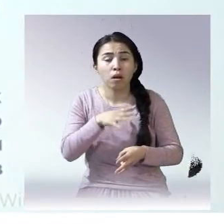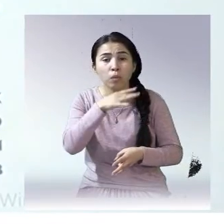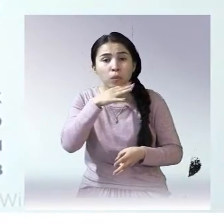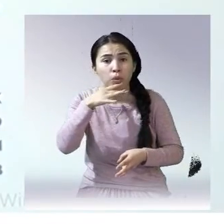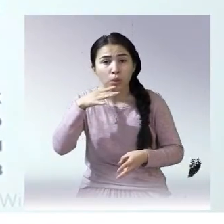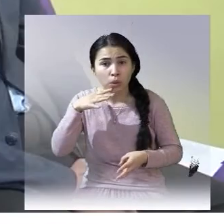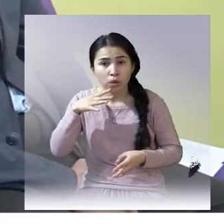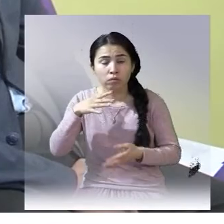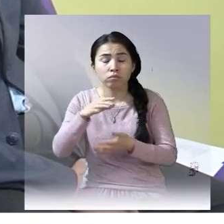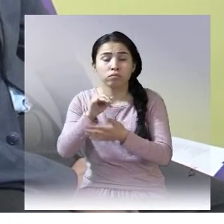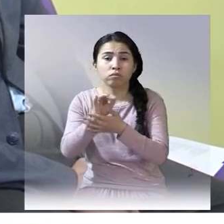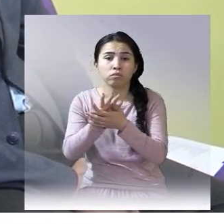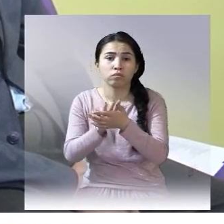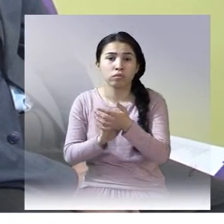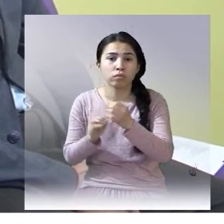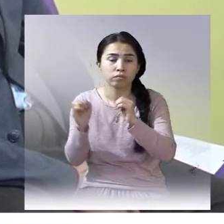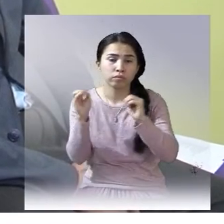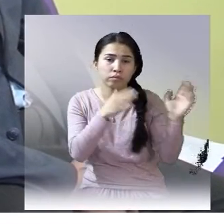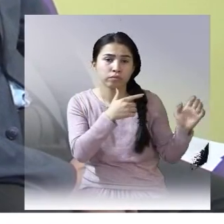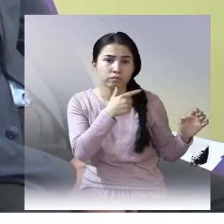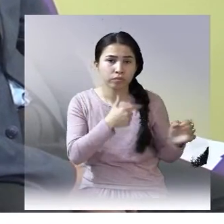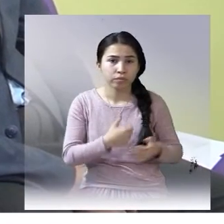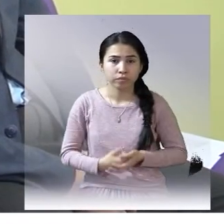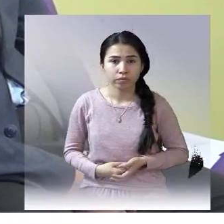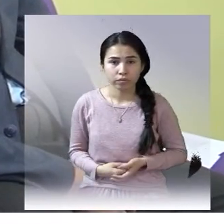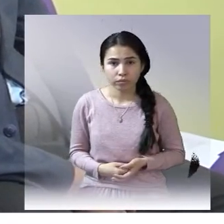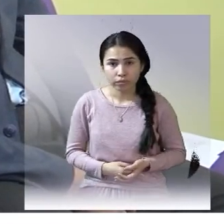табысталады. Әсел Ишанбек, Әділбек Самаликов, 77 News.